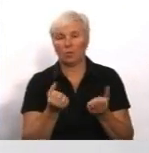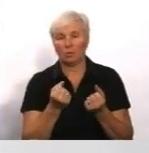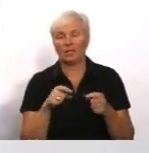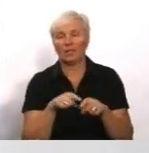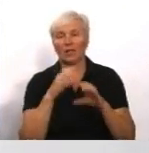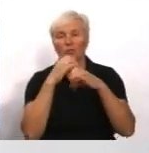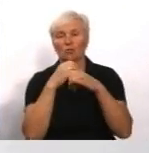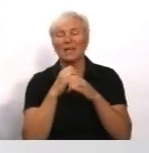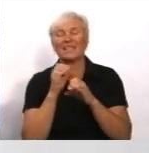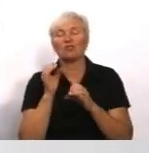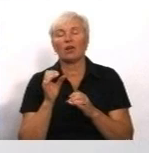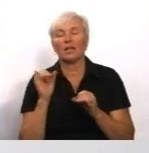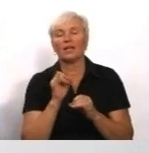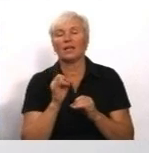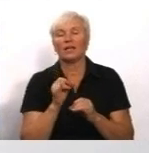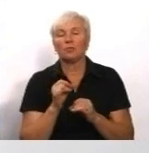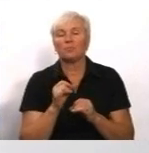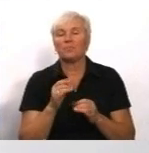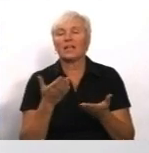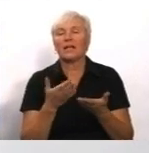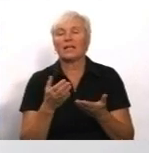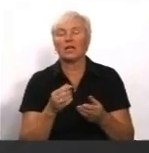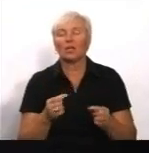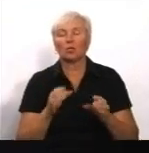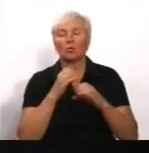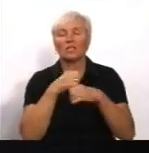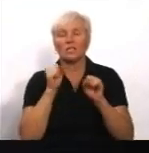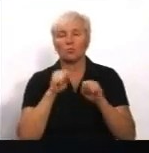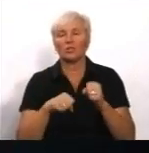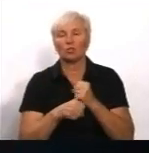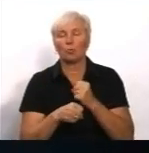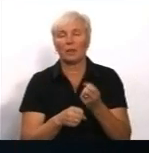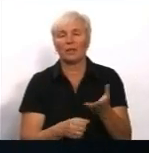і, власне, які саме дослідження ви можете зробити?